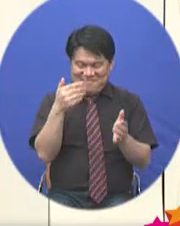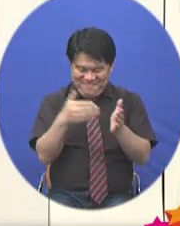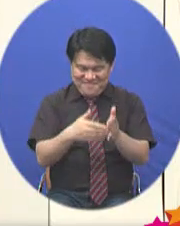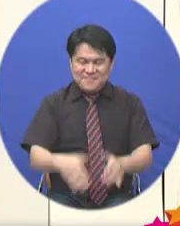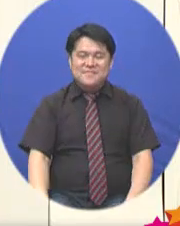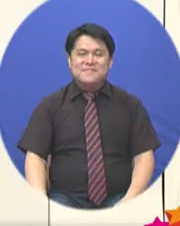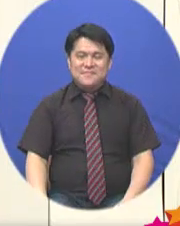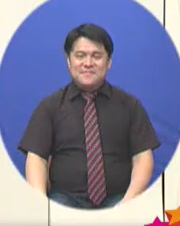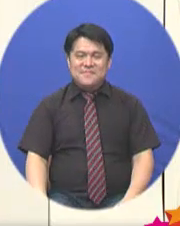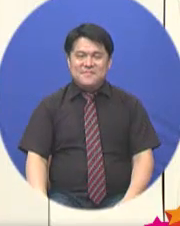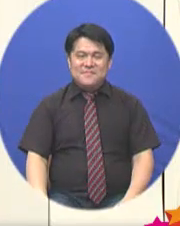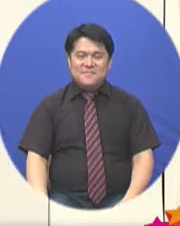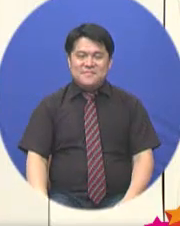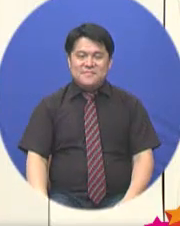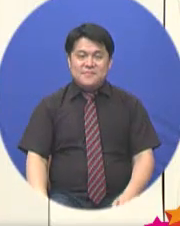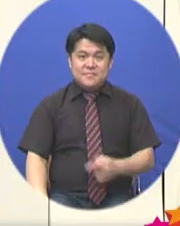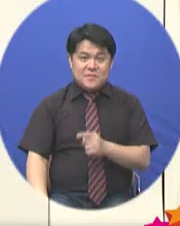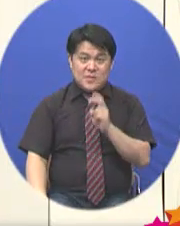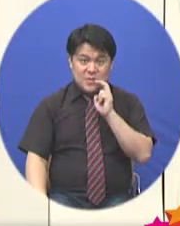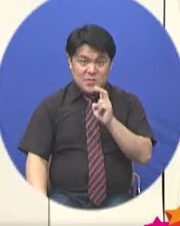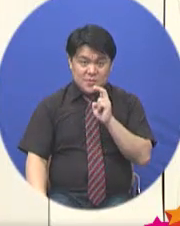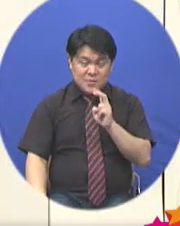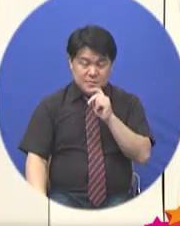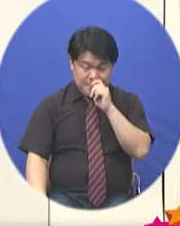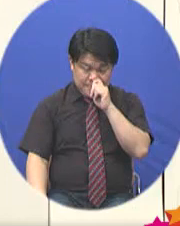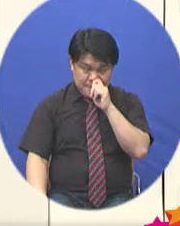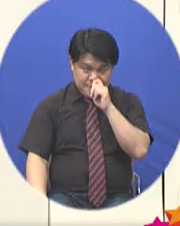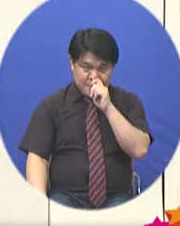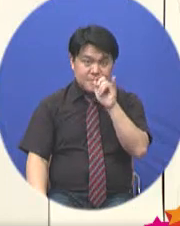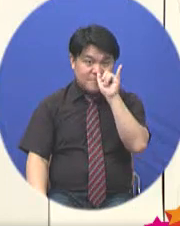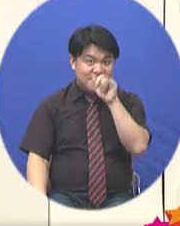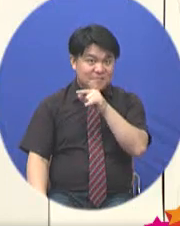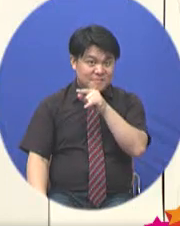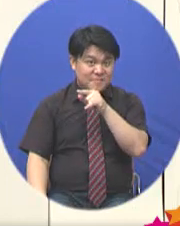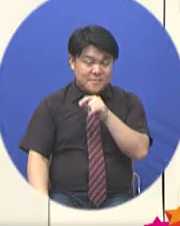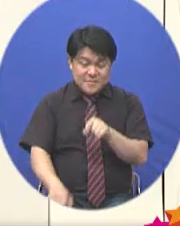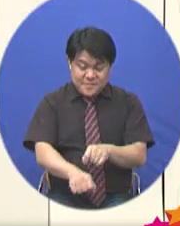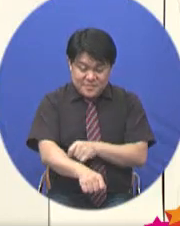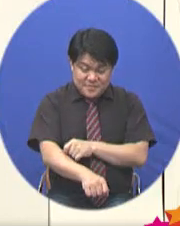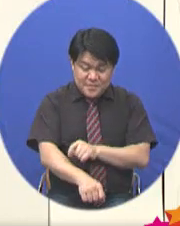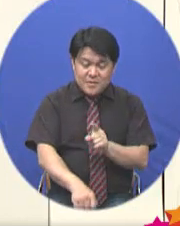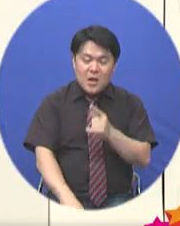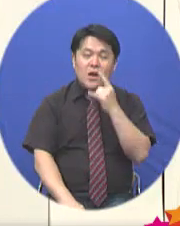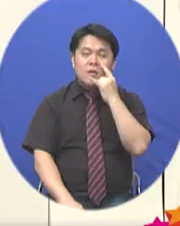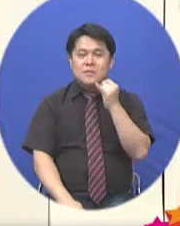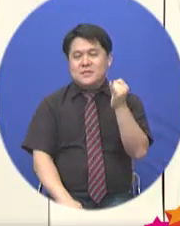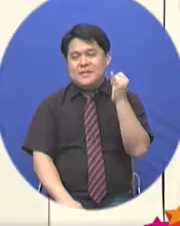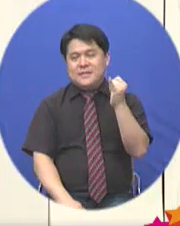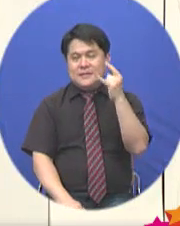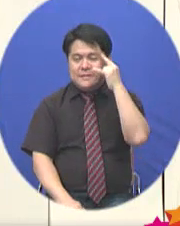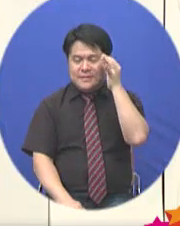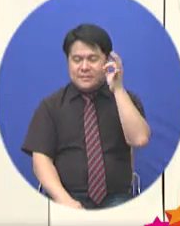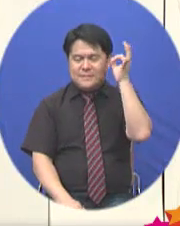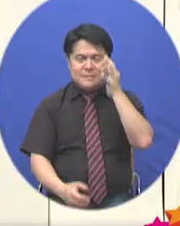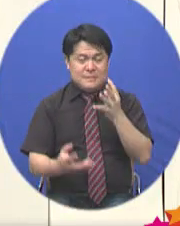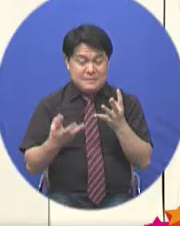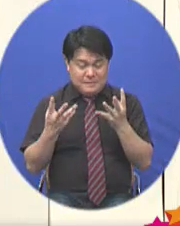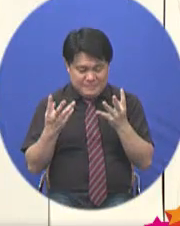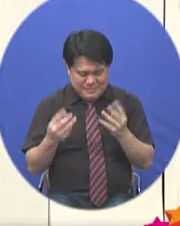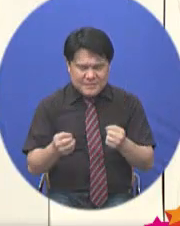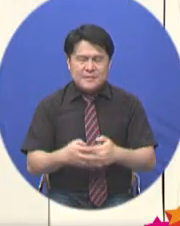예. 그러셨군요. 이 노래를 부르고 계시면 특별하게 어머님이 생각이 많이